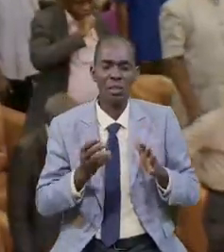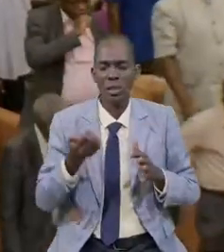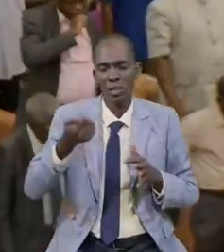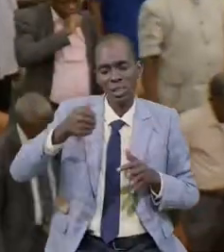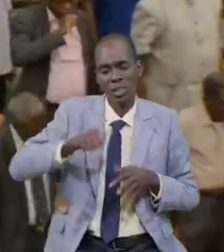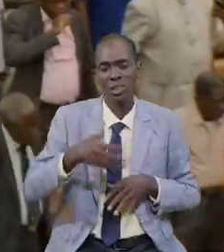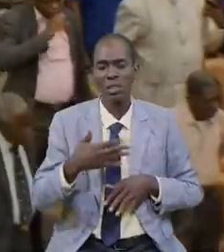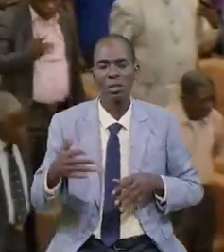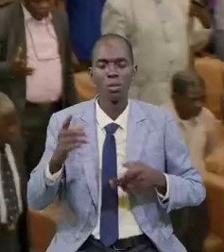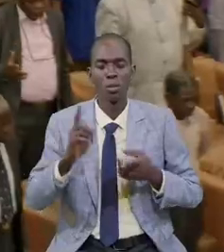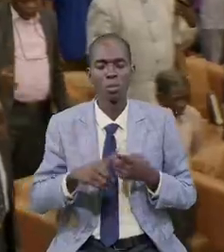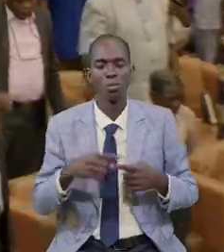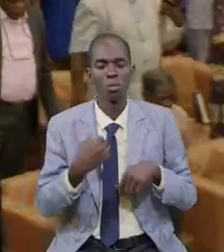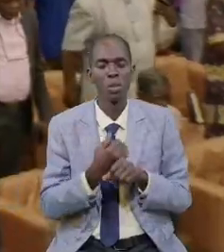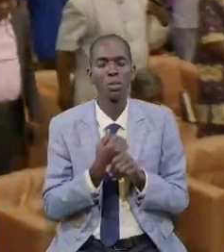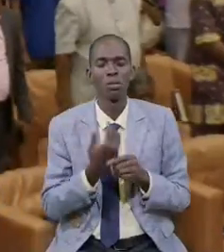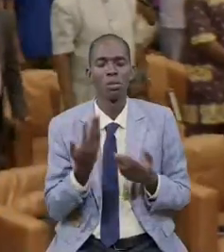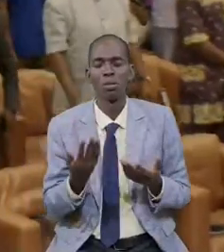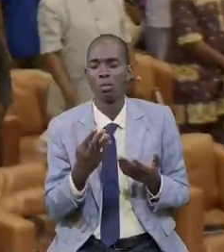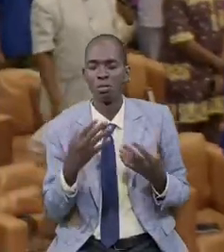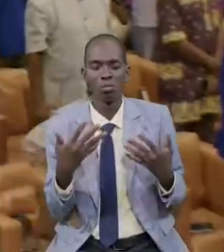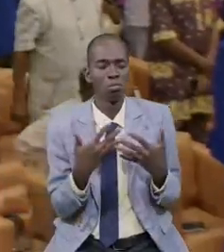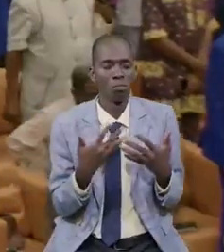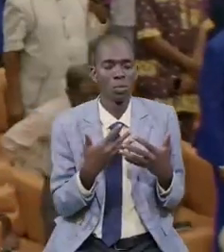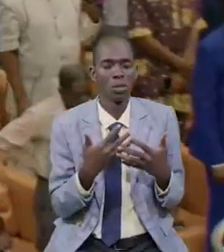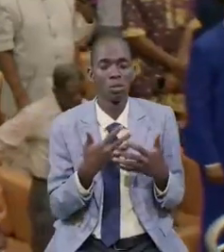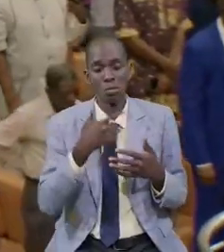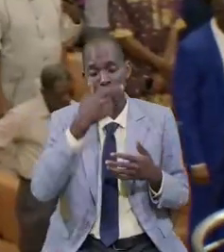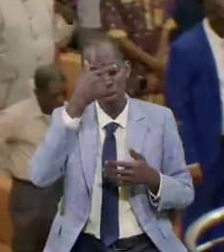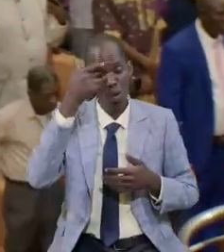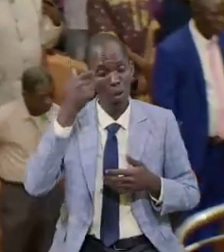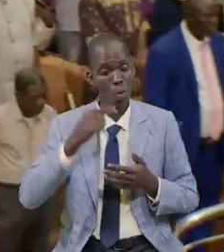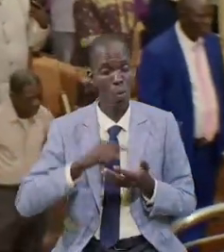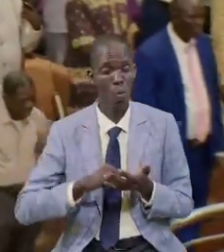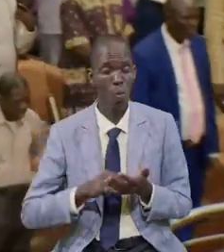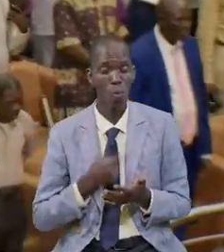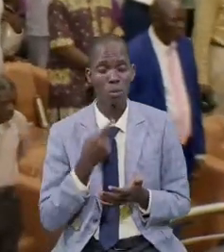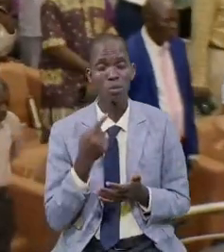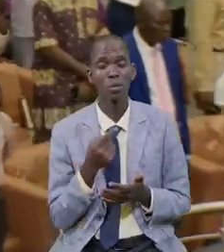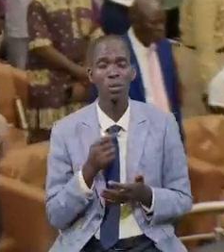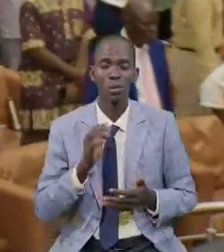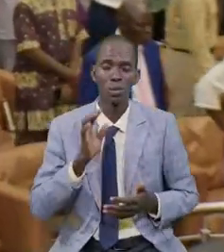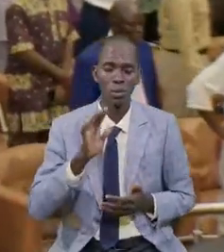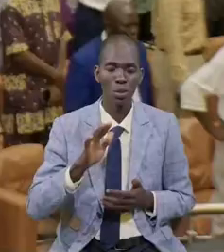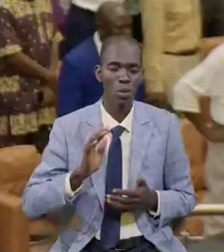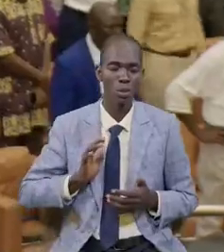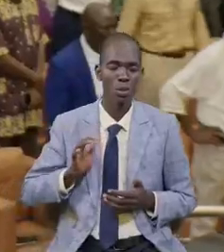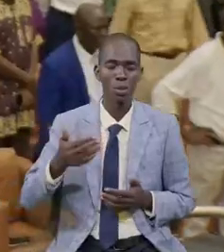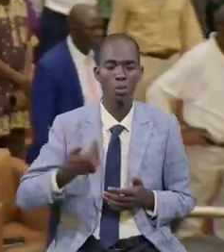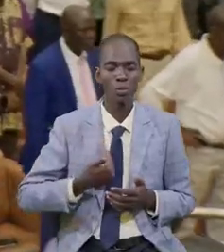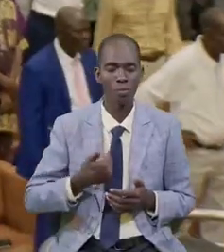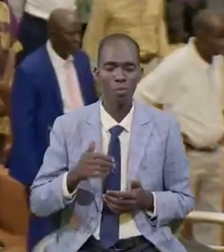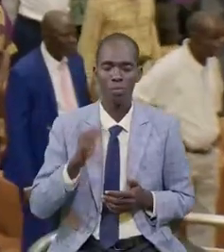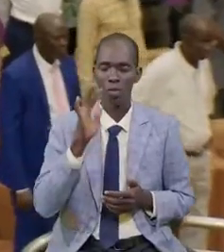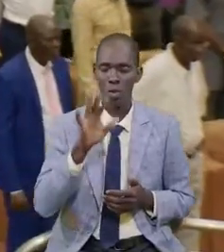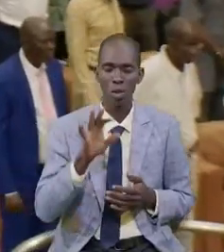rien de vous secouer. Parce que dès que votre âme, votre